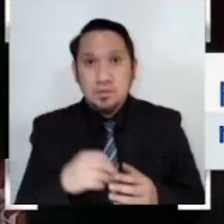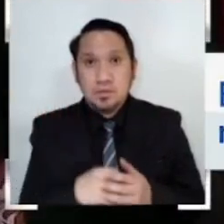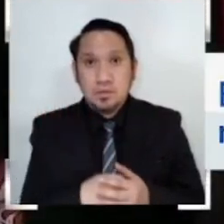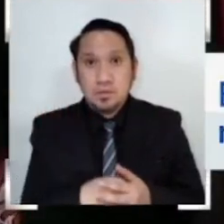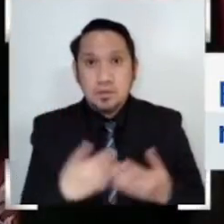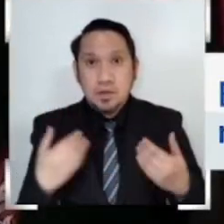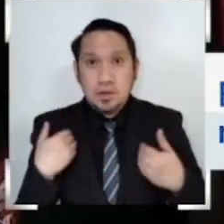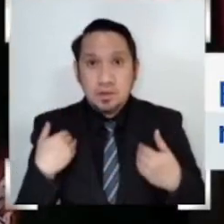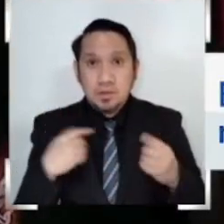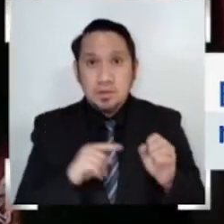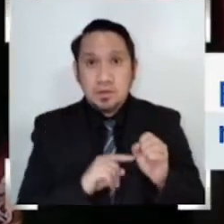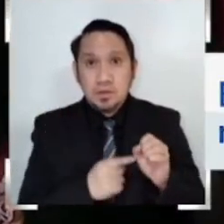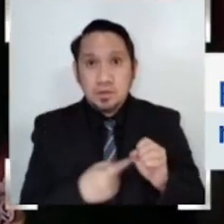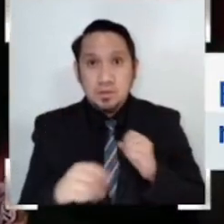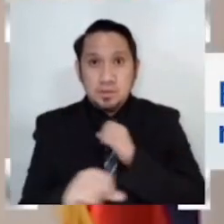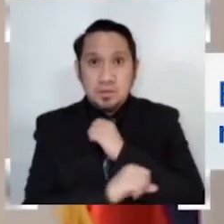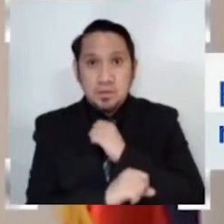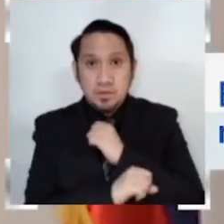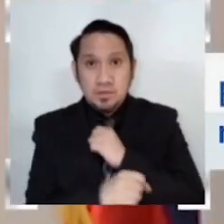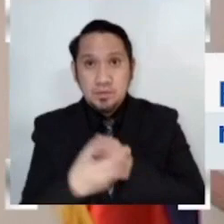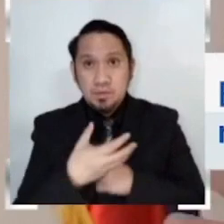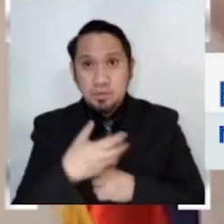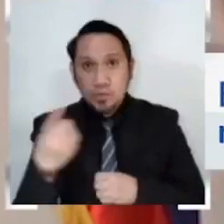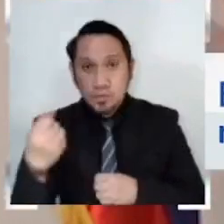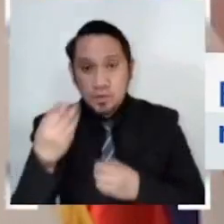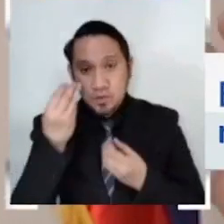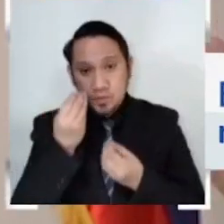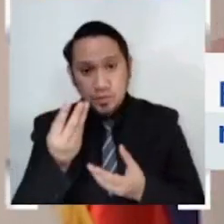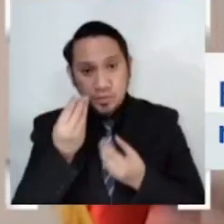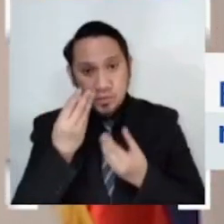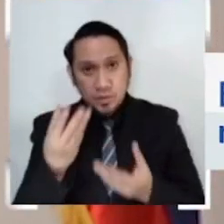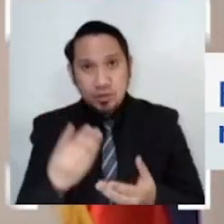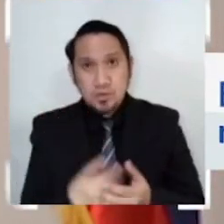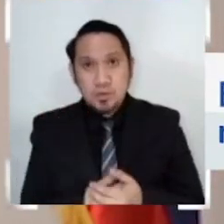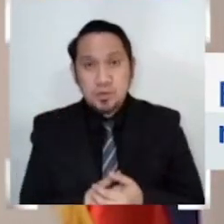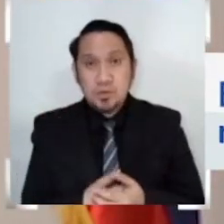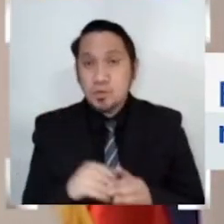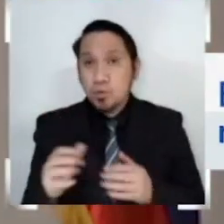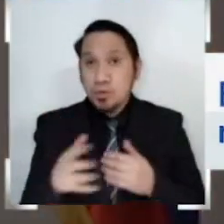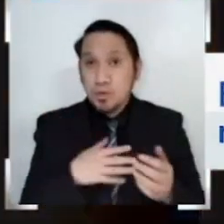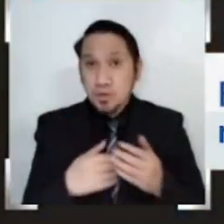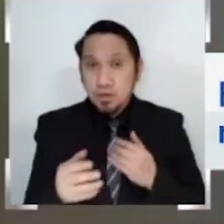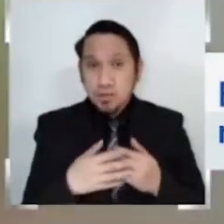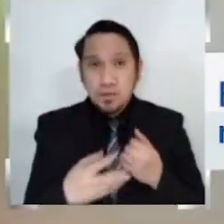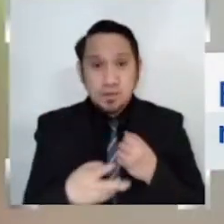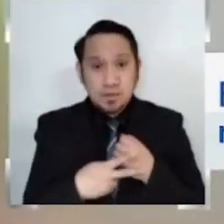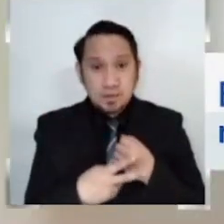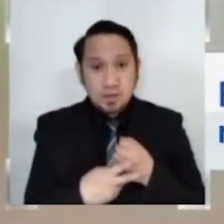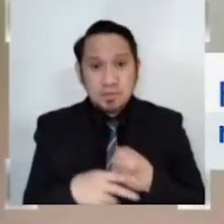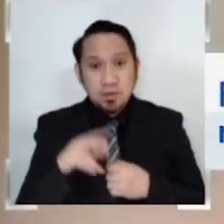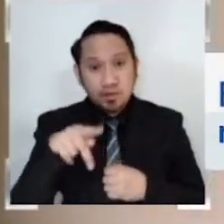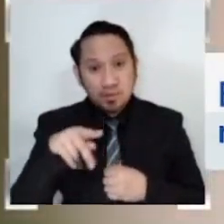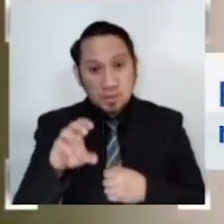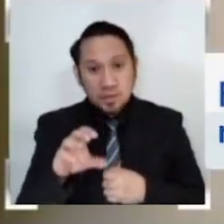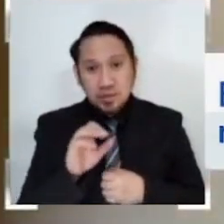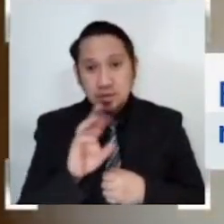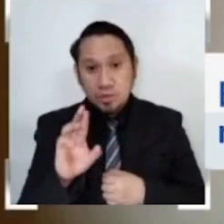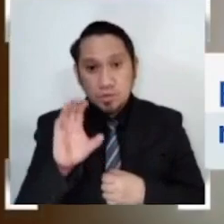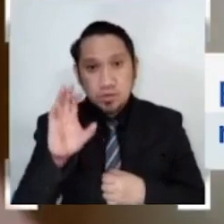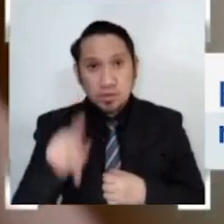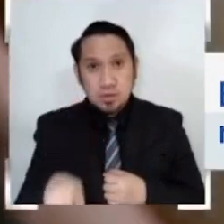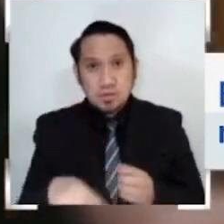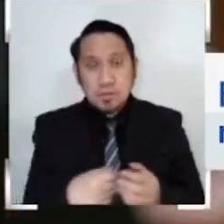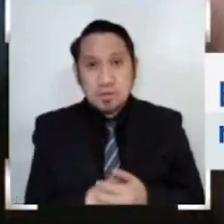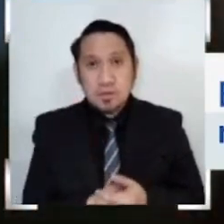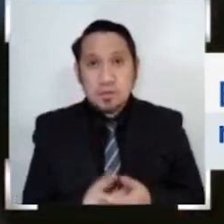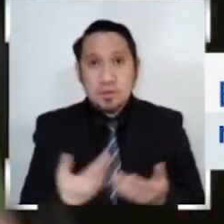masisimulang manakaw ang mga information mo. So whatever is saved in your PC or your cellphone. Si Josh nawala ng cash